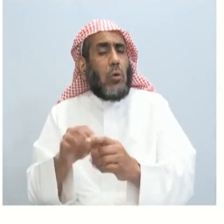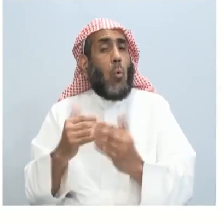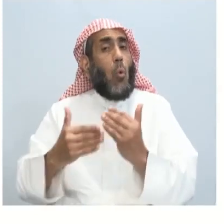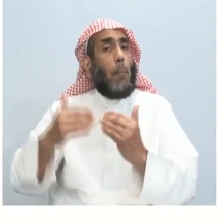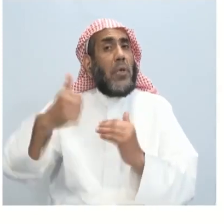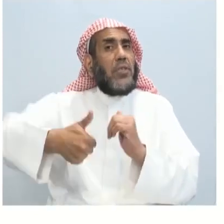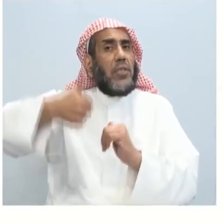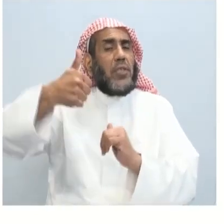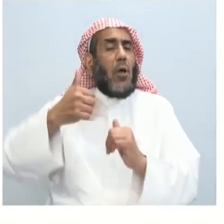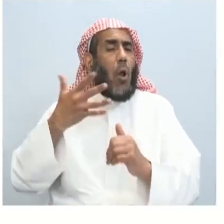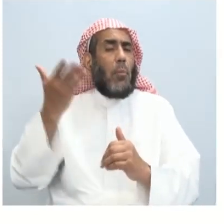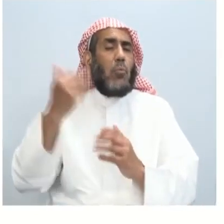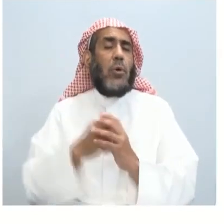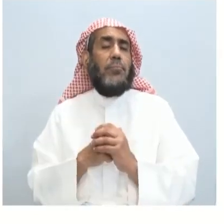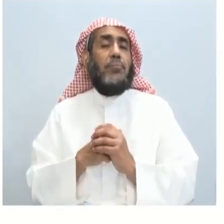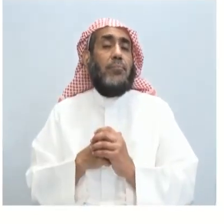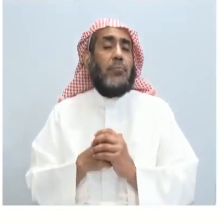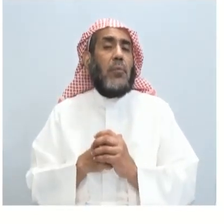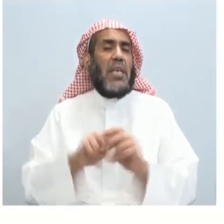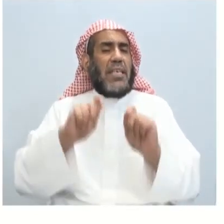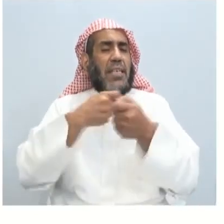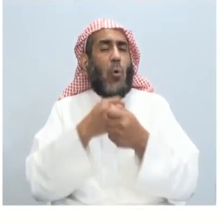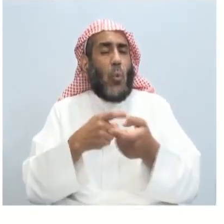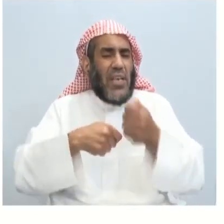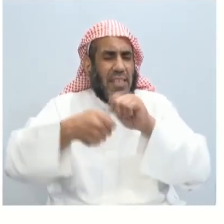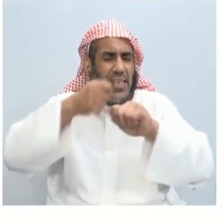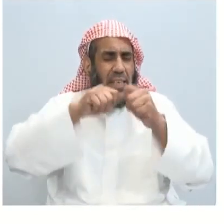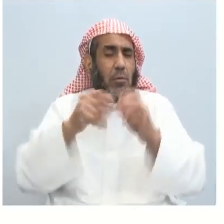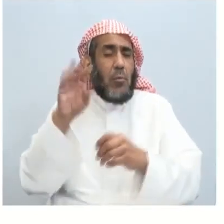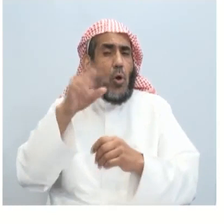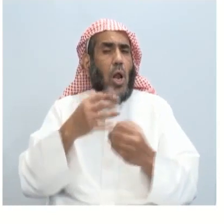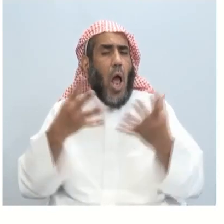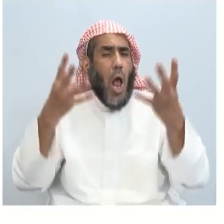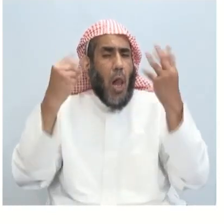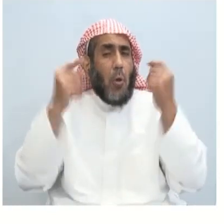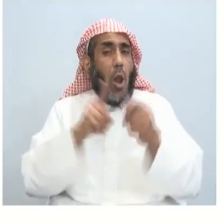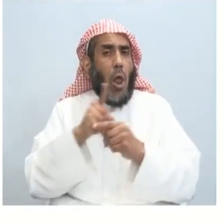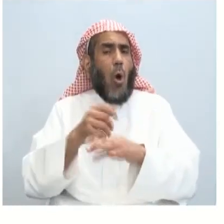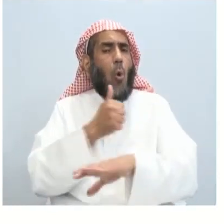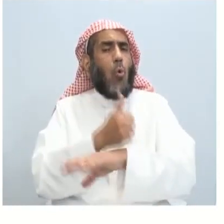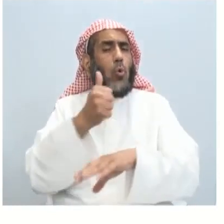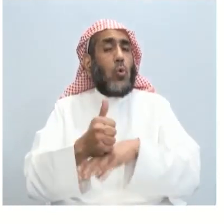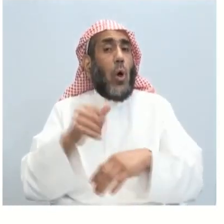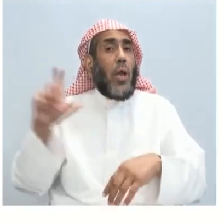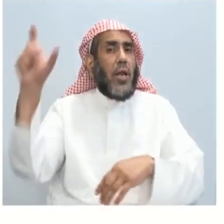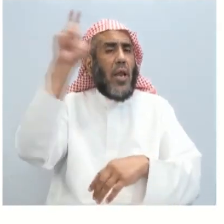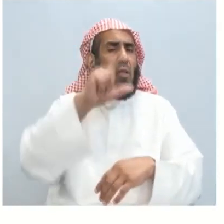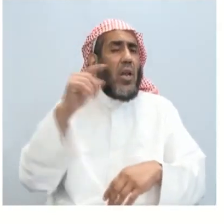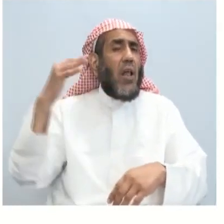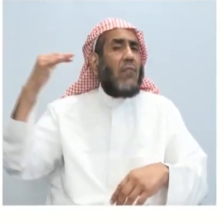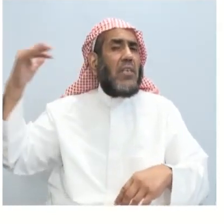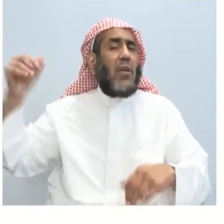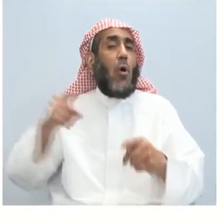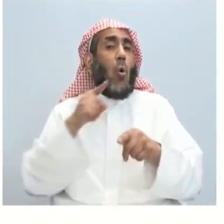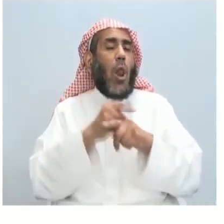ومنزلته المرموقه تحولت الكيمياء على يد جابر الى علم له اسسه النظريه الفلسفيه